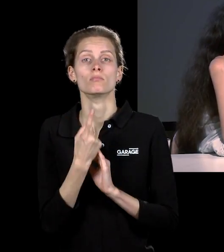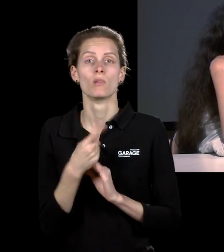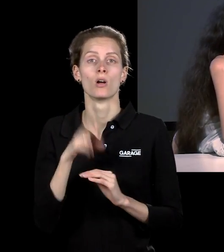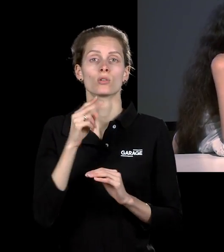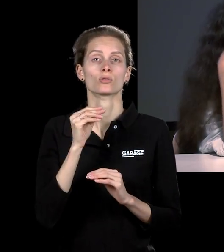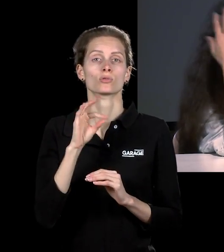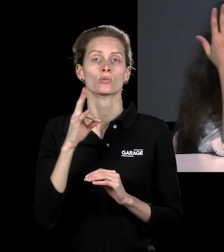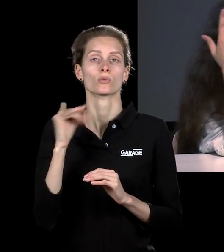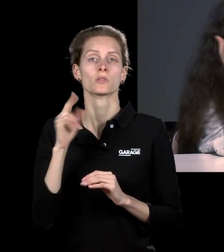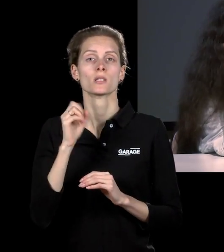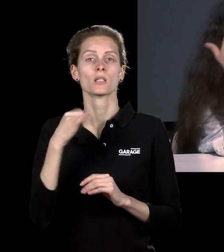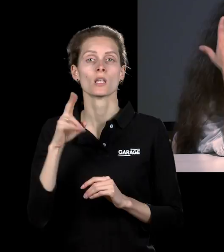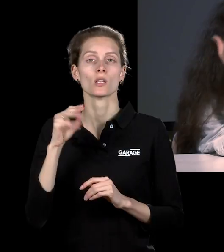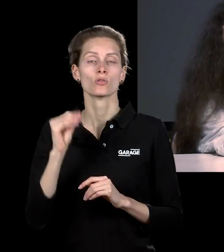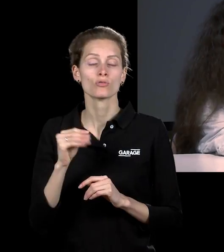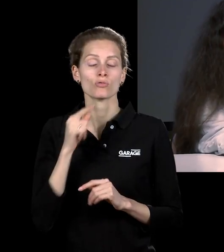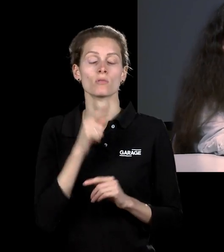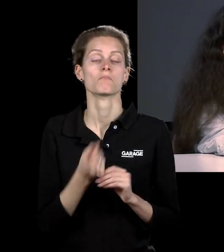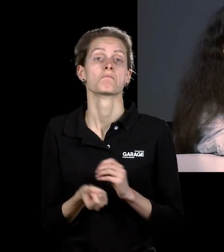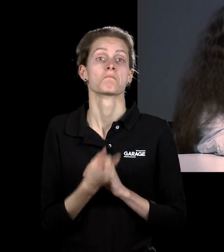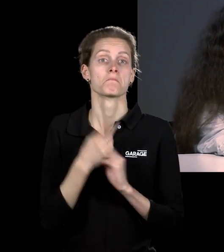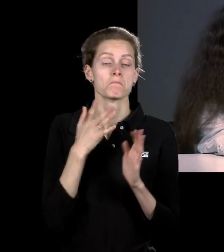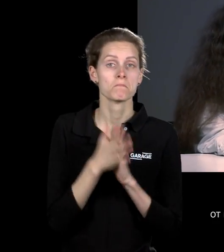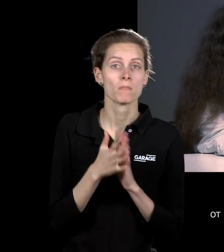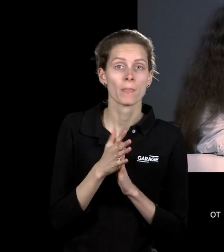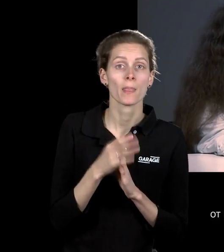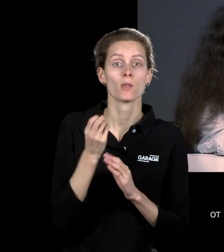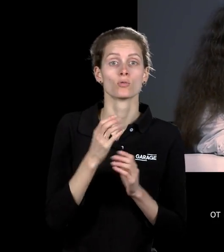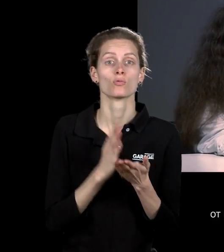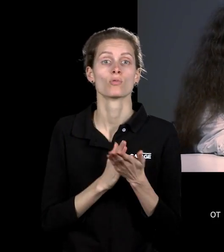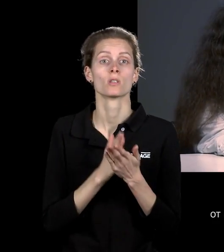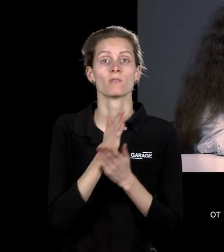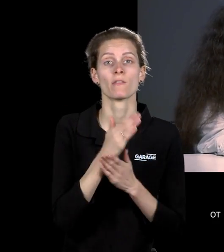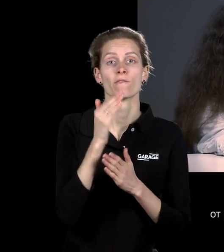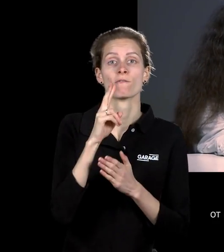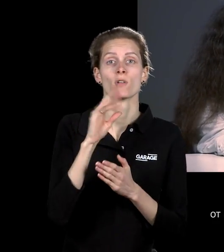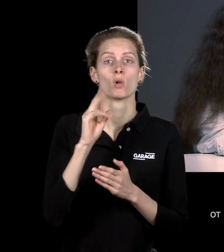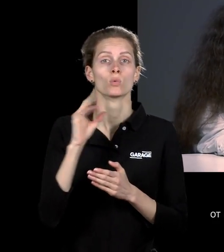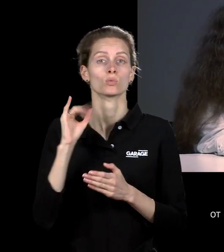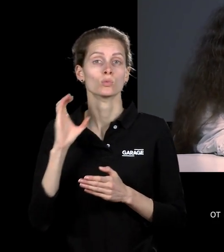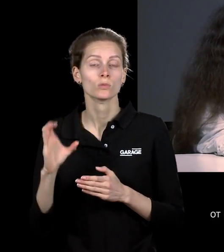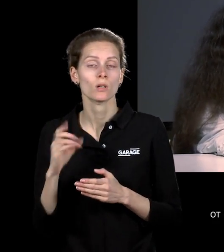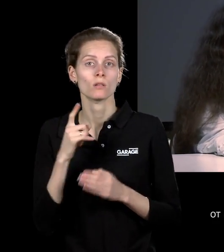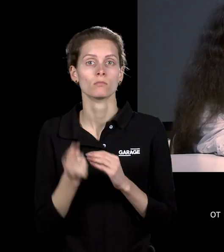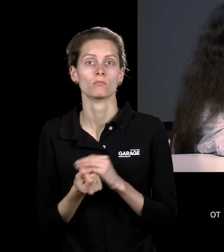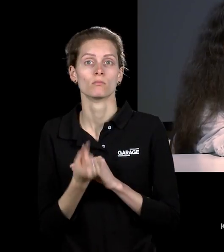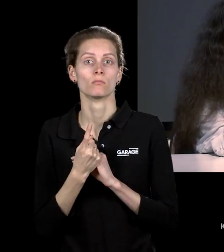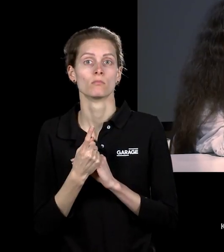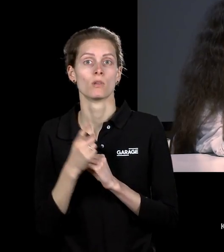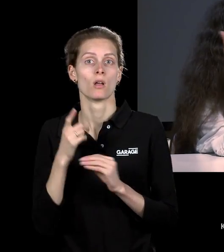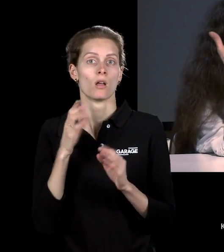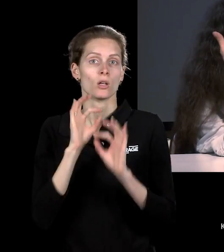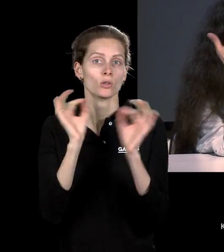Штокхаузене, и через них, через Ламонте Янга, который был частью движения Флюксус, он узнает о таком виде искусства, как хэппенинг.